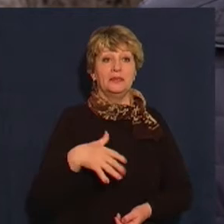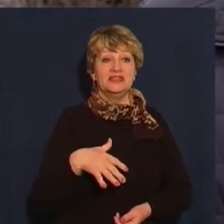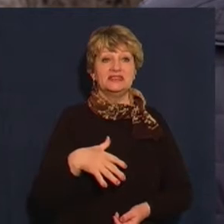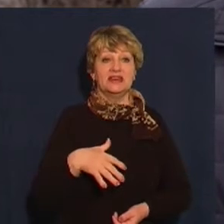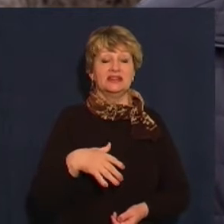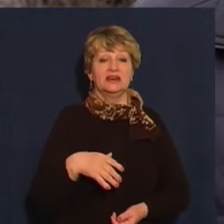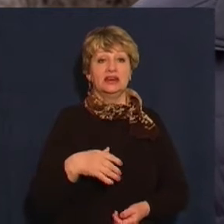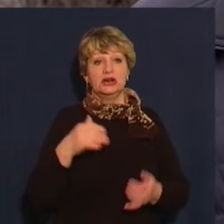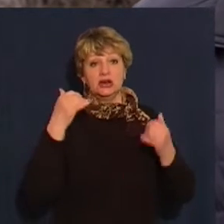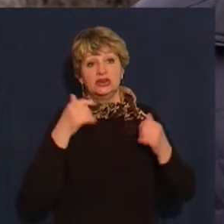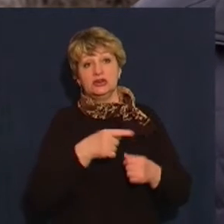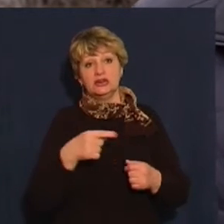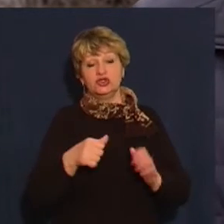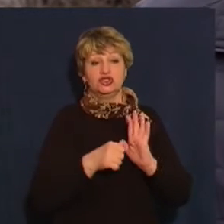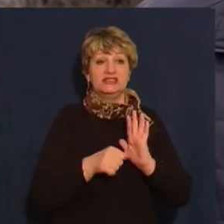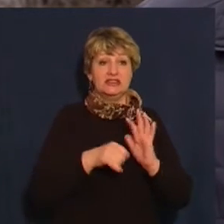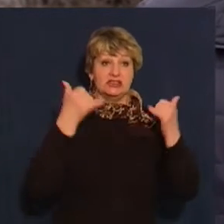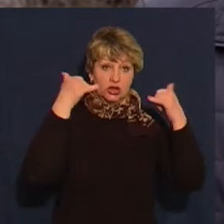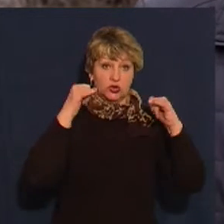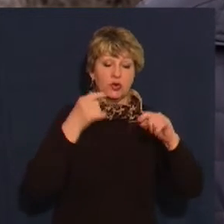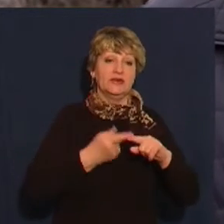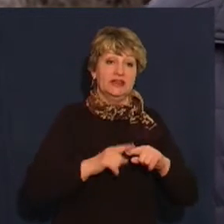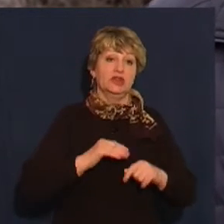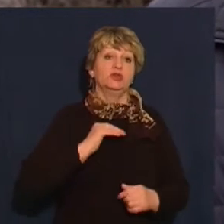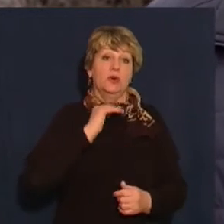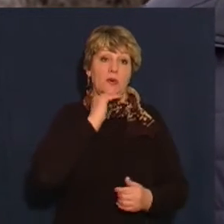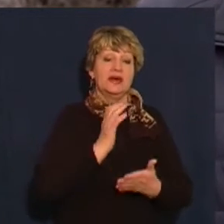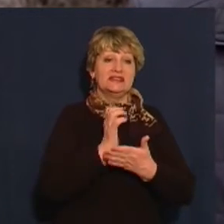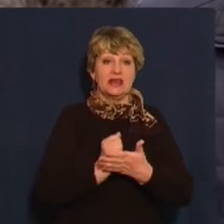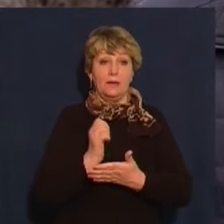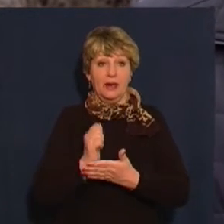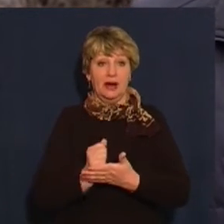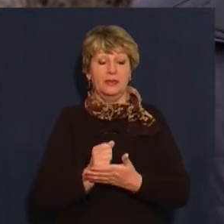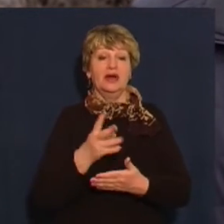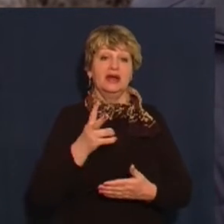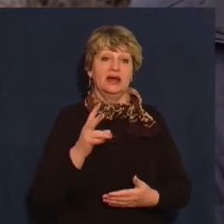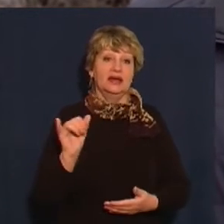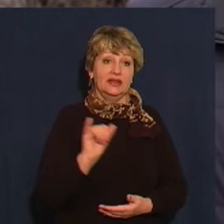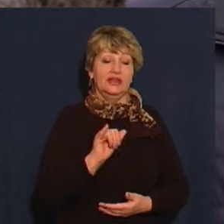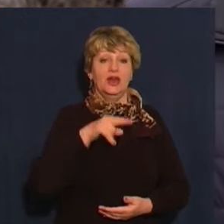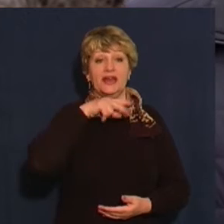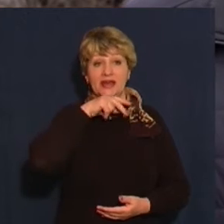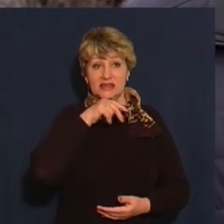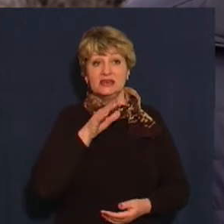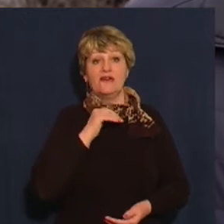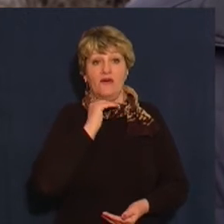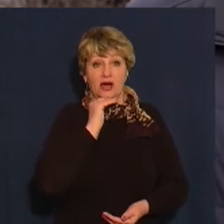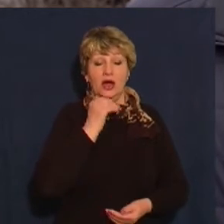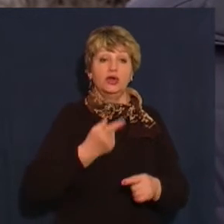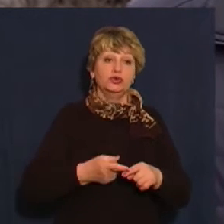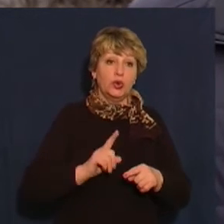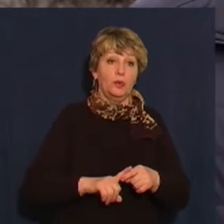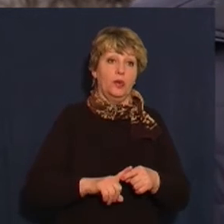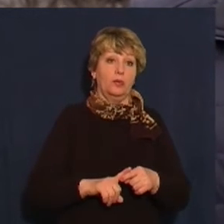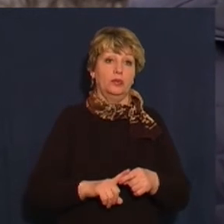50-60 корів, які є, це більш ніж достатньо, є запаси і на власників кіз. Тому, власне